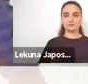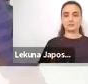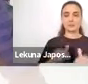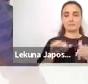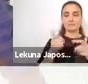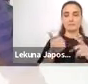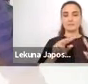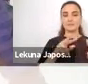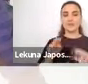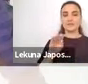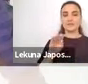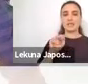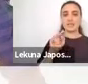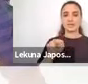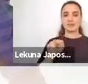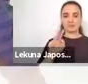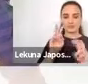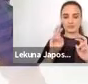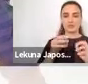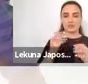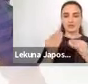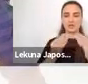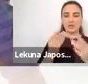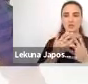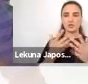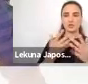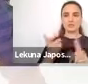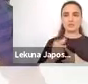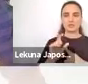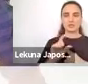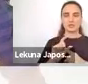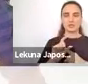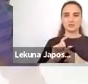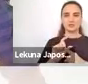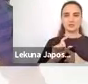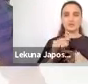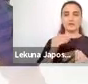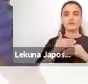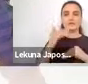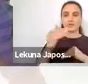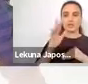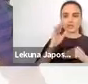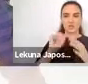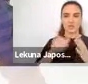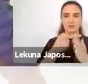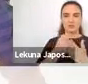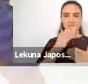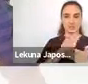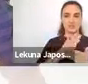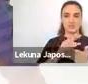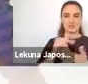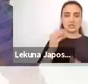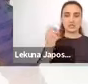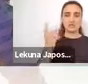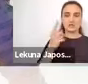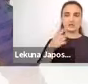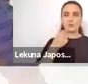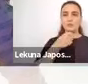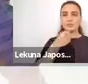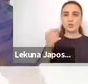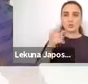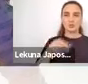ტიპის სენსომოტორული თამაშები ძალიან გვიან ასაკამდე არის და ნუ კიდევ ერთხელ მომს დასრულებში,